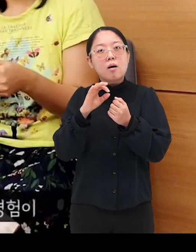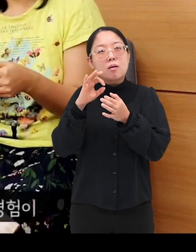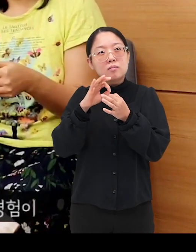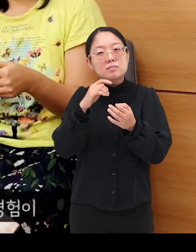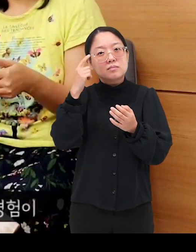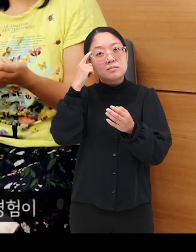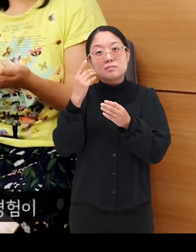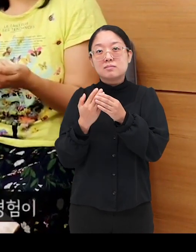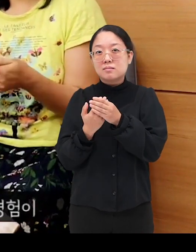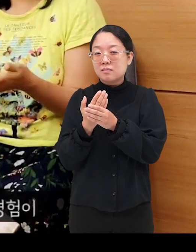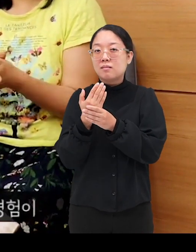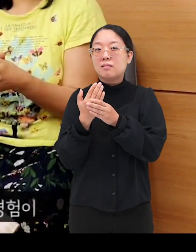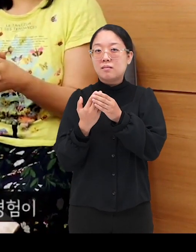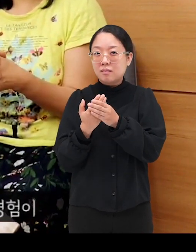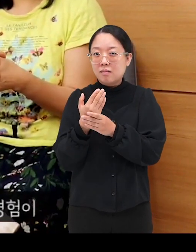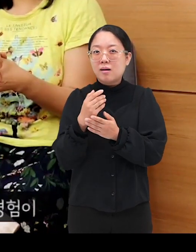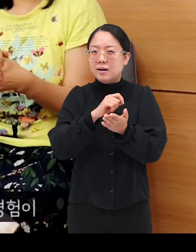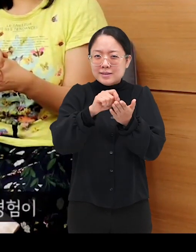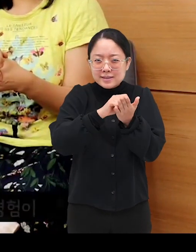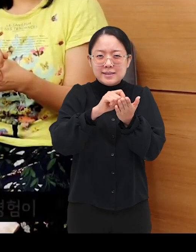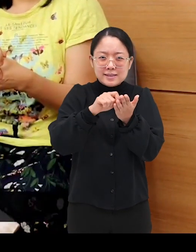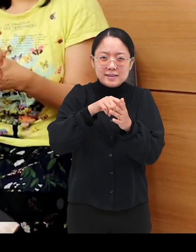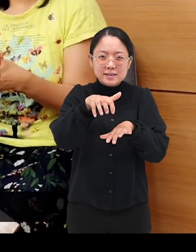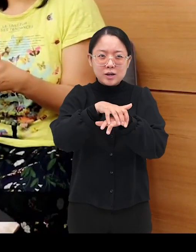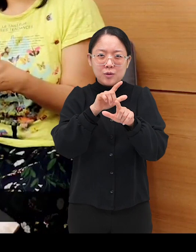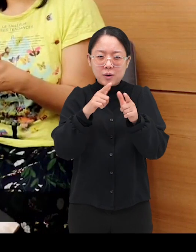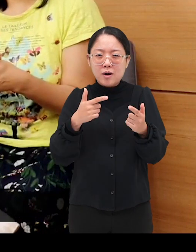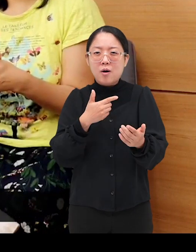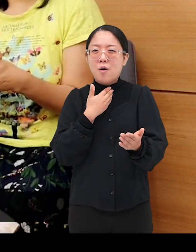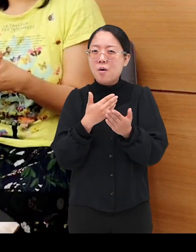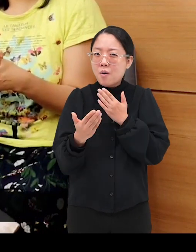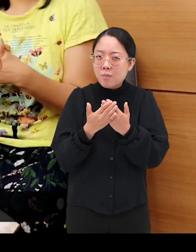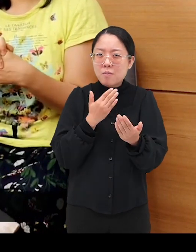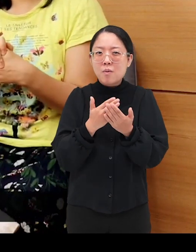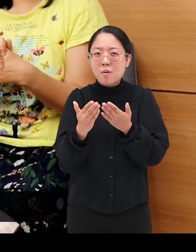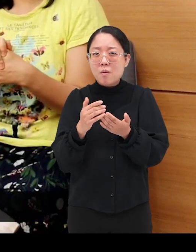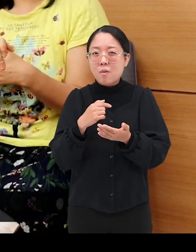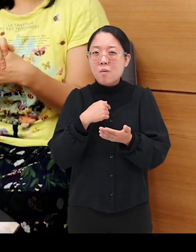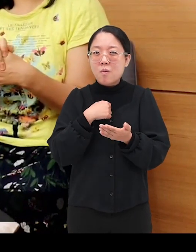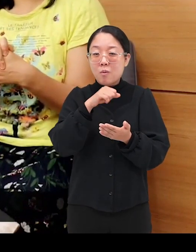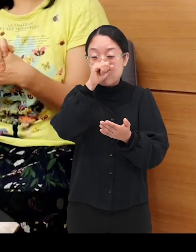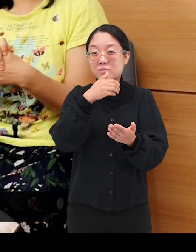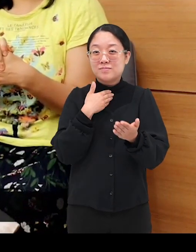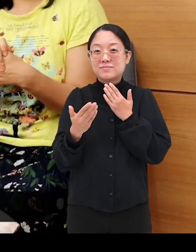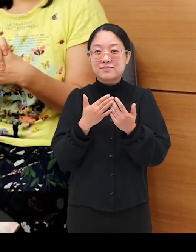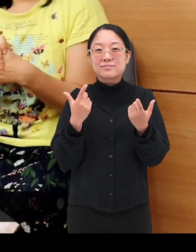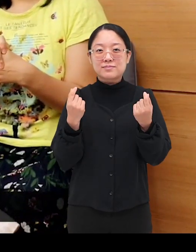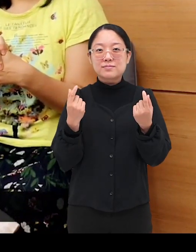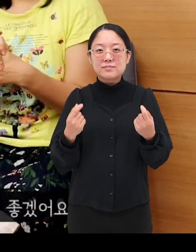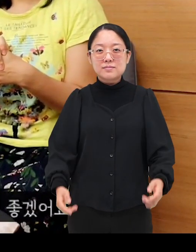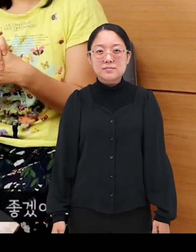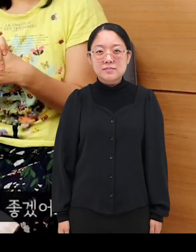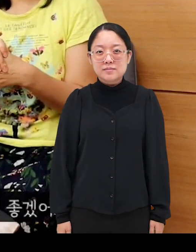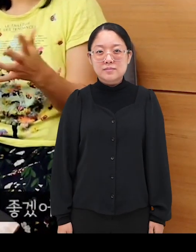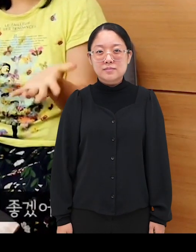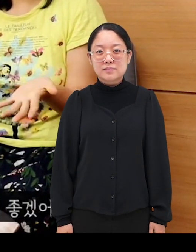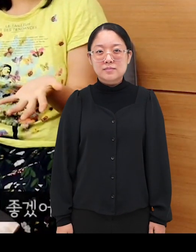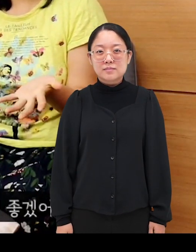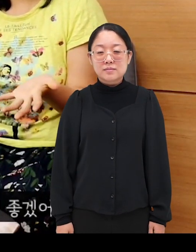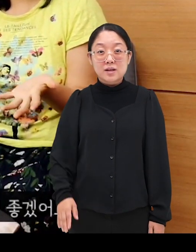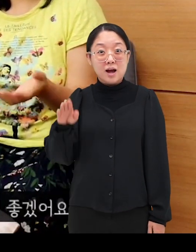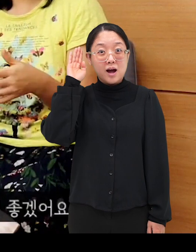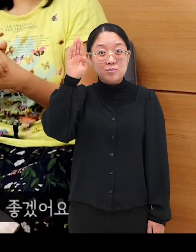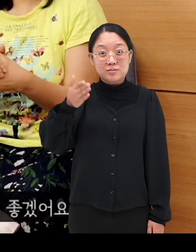생각하고 그걸 이제 쓰고 막 구성하고 이런 경험이 저한테 되게 너무 좋았던 경험인 것 같고 좀 앞으로도